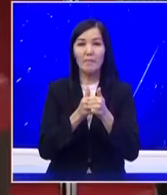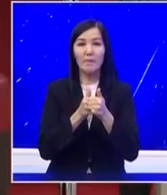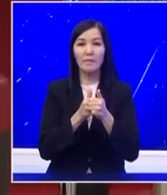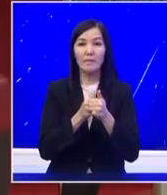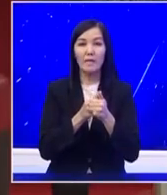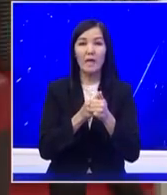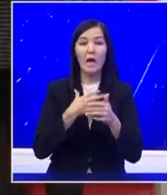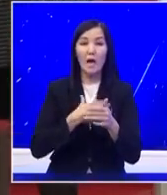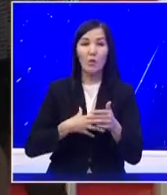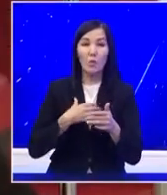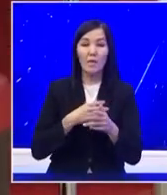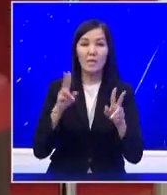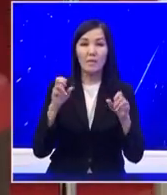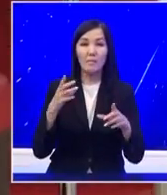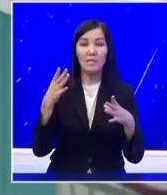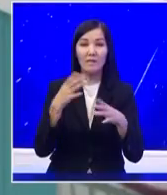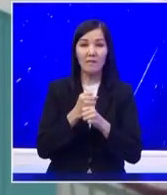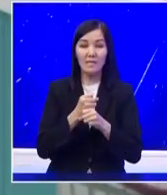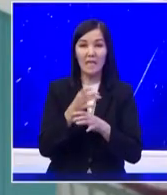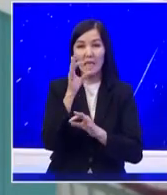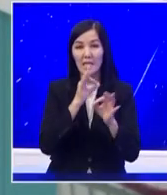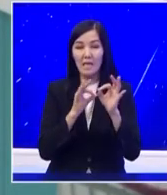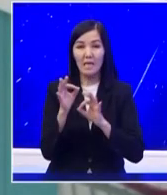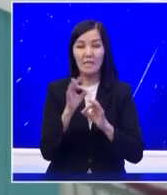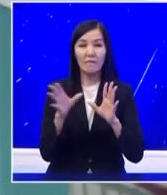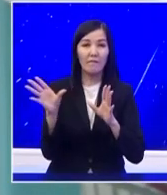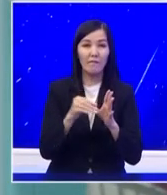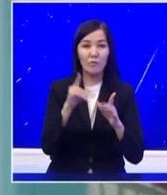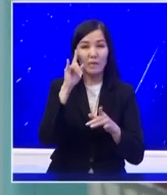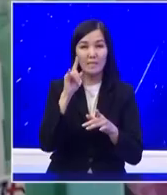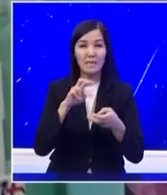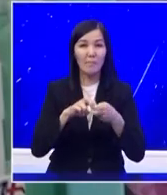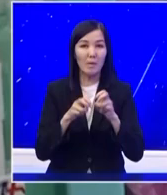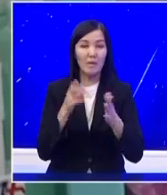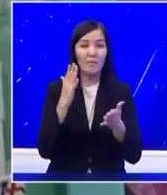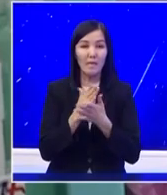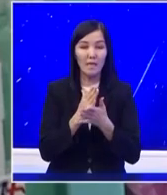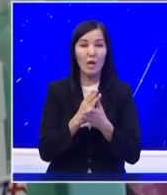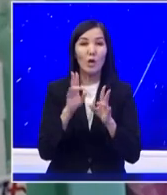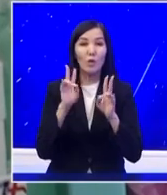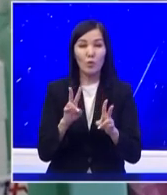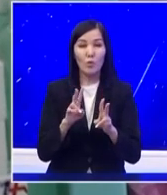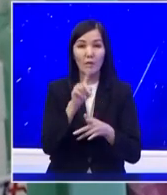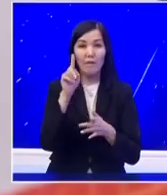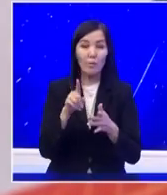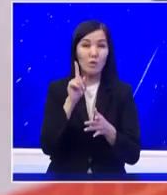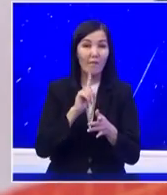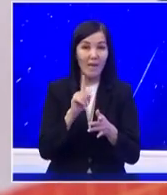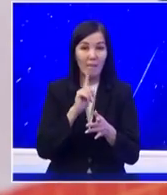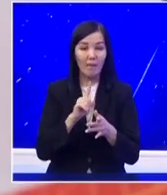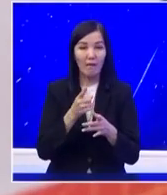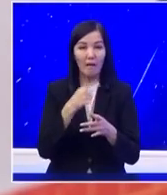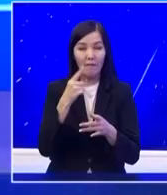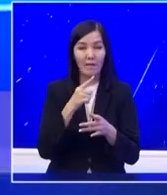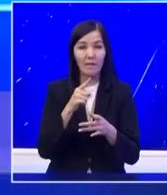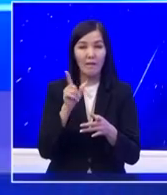самую актуальную тему – дефицит лекарств. В регионе, как и во всем Казахстане, такая проблема имеется. Однако это вопрос времени, сообщил Батыржан